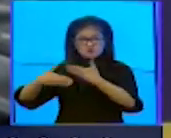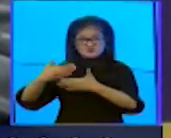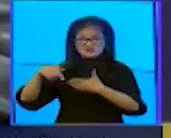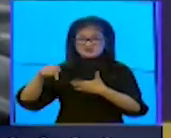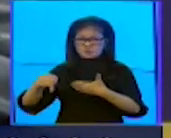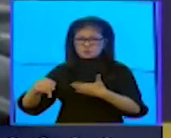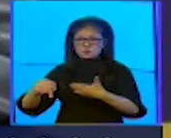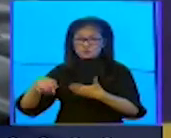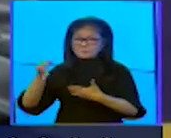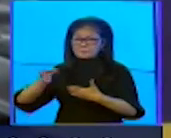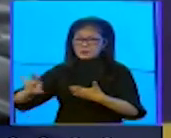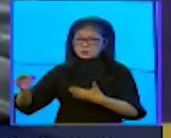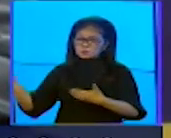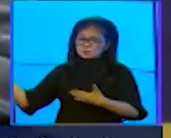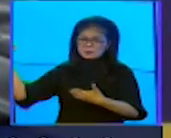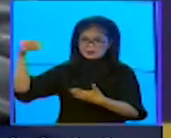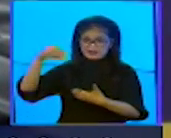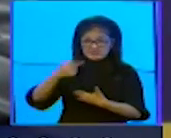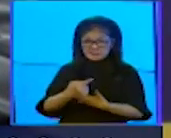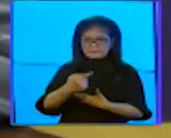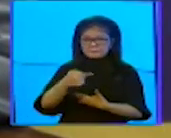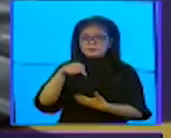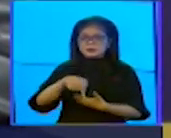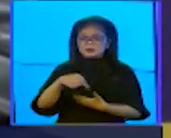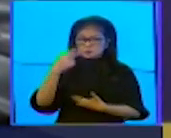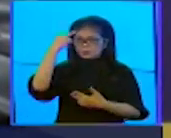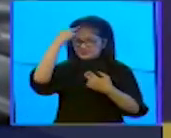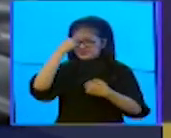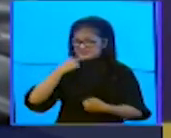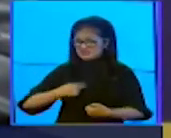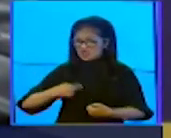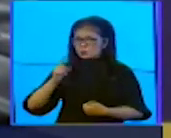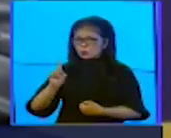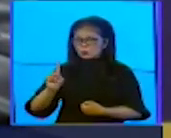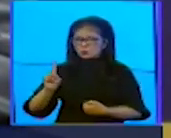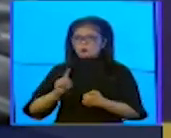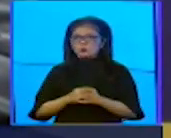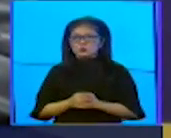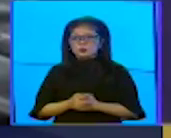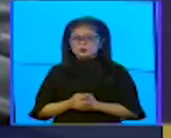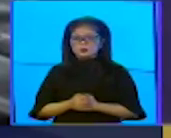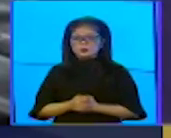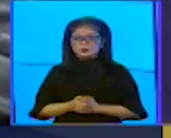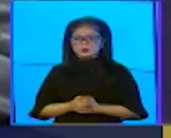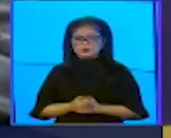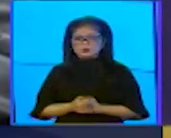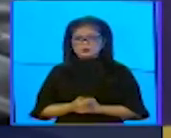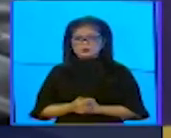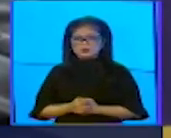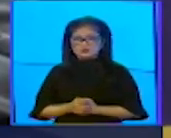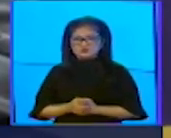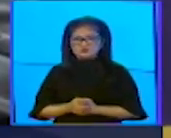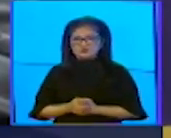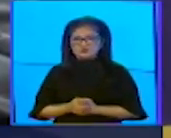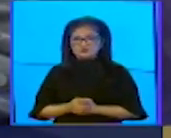itu kita lakukan screening. Jadi ada semacam pengecekan terhadap seluruh yang terkait dengan prosedur dan